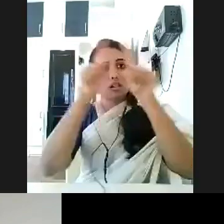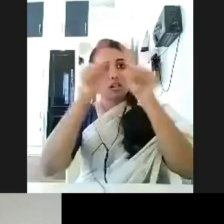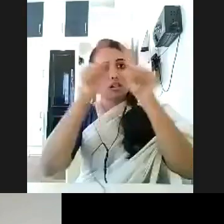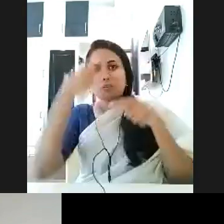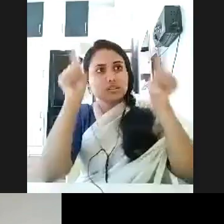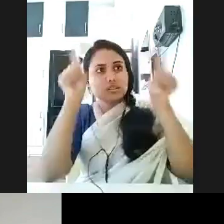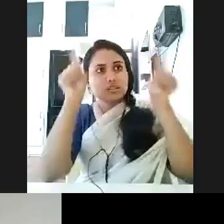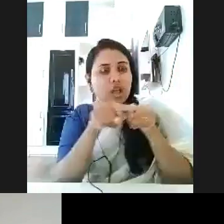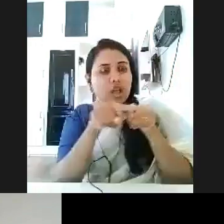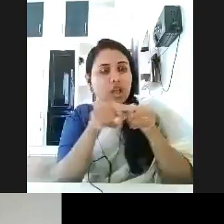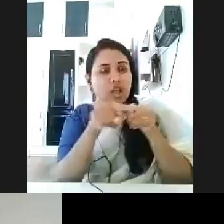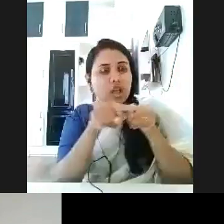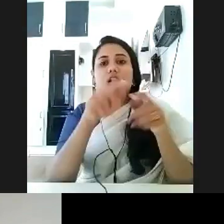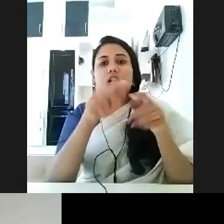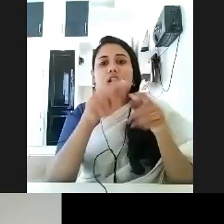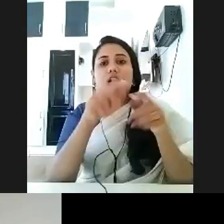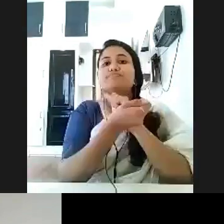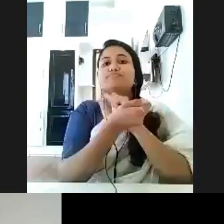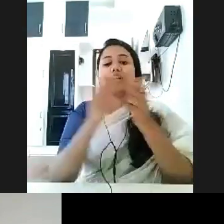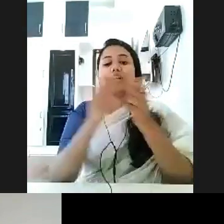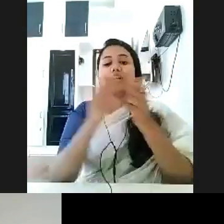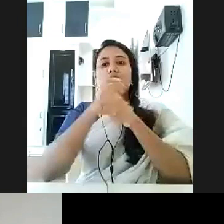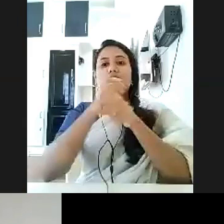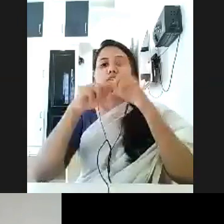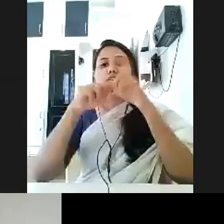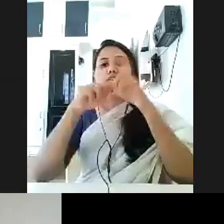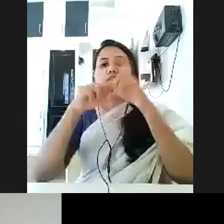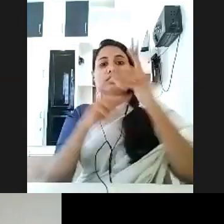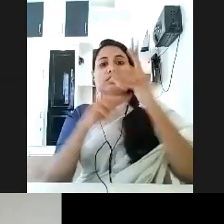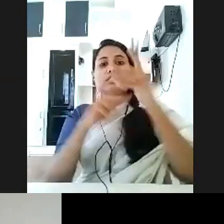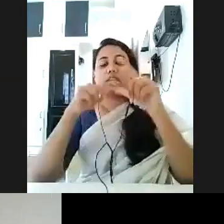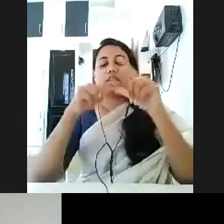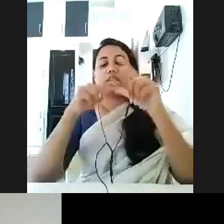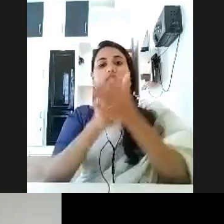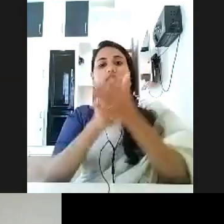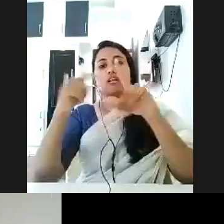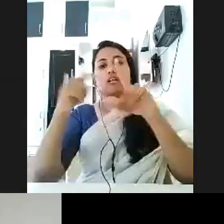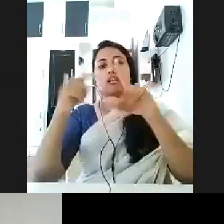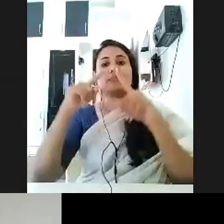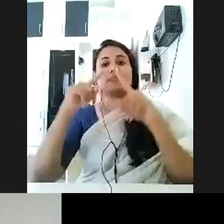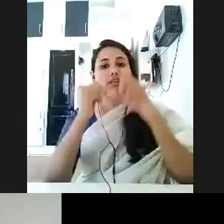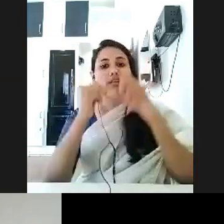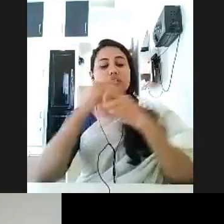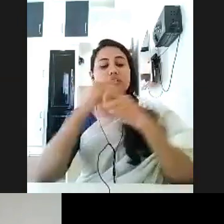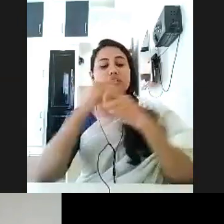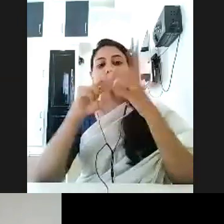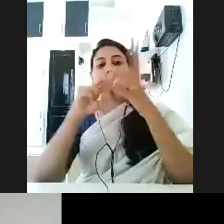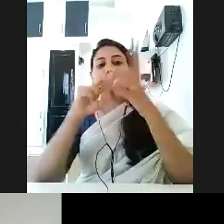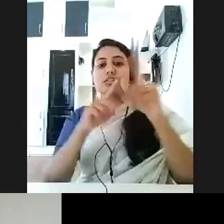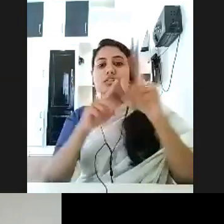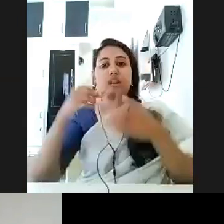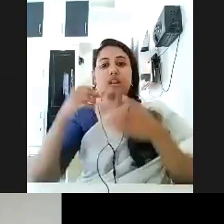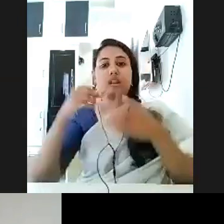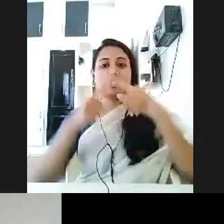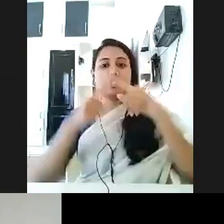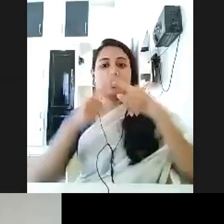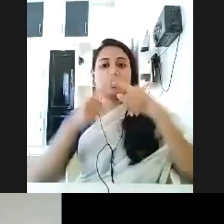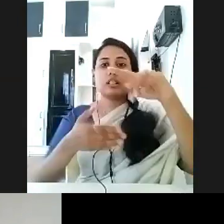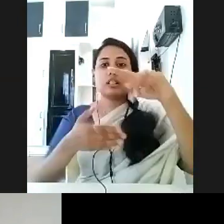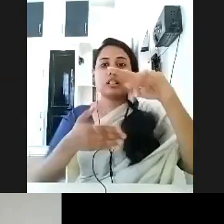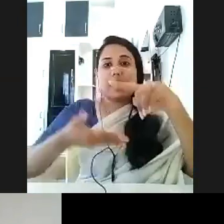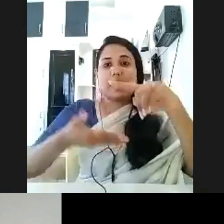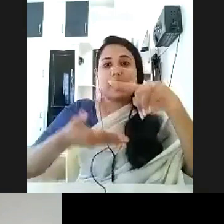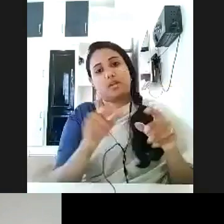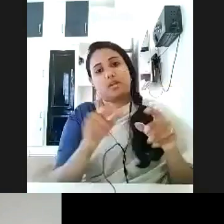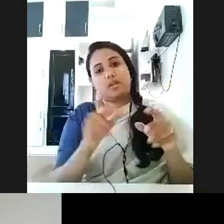ജീൻ തെറാപ്പി പറഞ്ഞ ഈ ഒരു സോൾഗൻസ്മ പറഞ്ഞ മരുന്നാണ്. അതായത് കുട്ടിക്ക് SMN1 പറഞ്ഞ പ്രോട്ടീൻ ഉണ്ടാക്കുന്ന ജീനില്ല. അപ്പോൾ